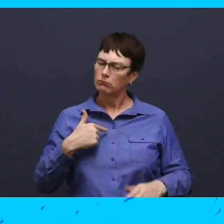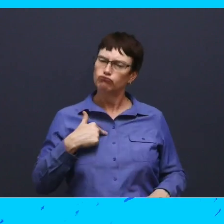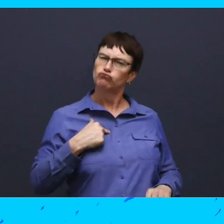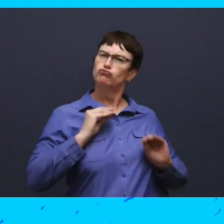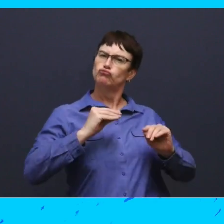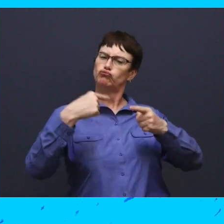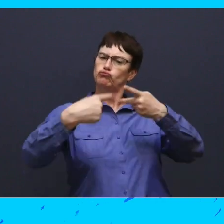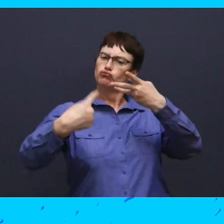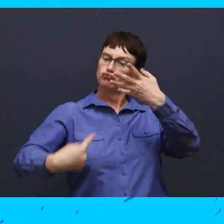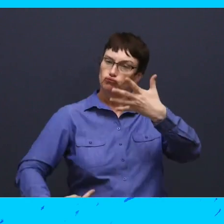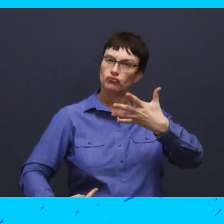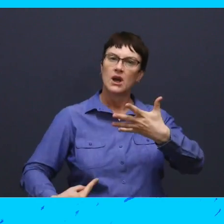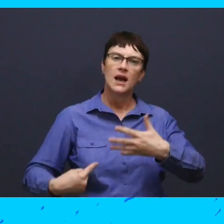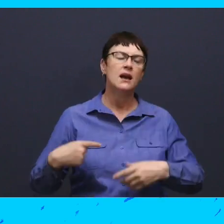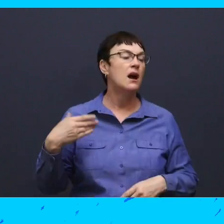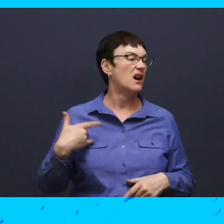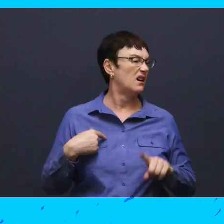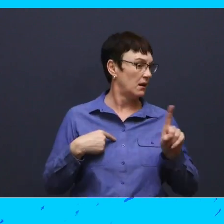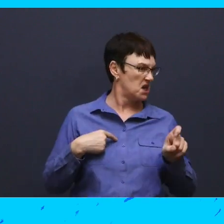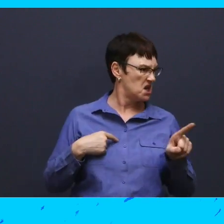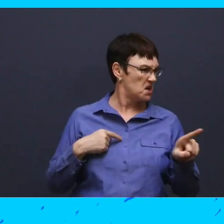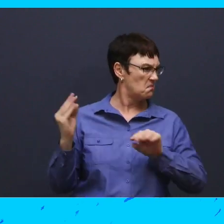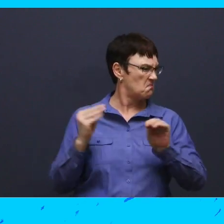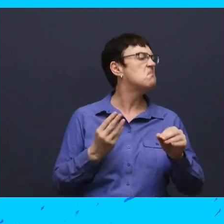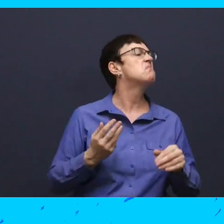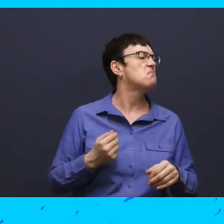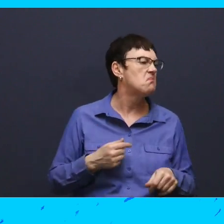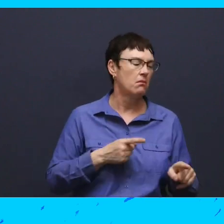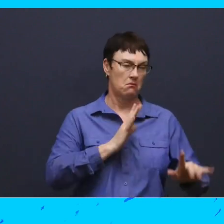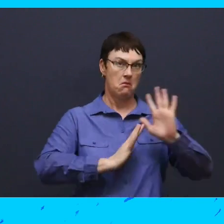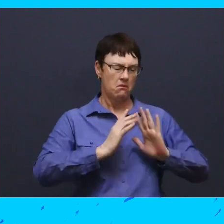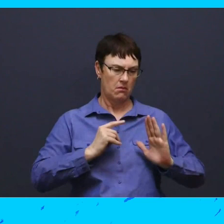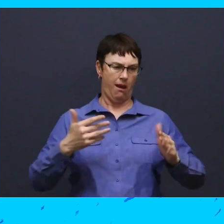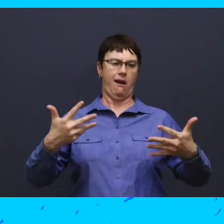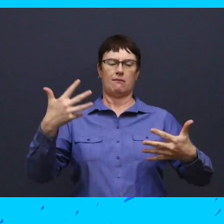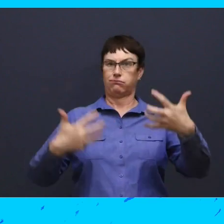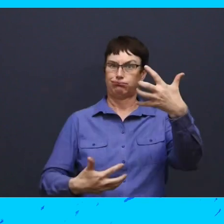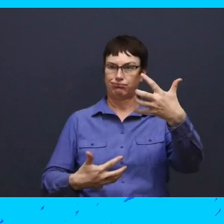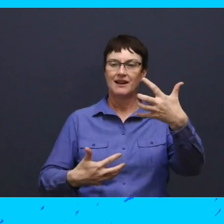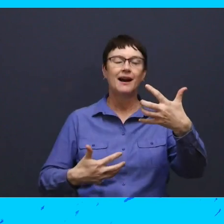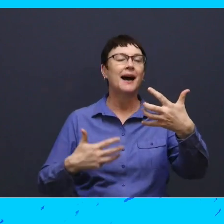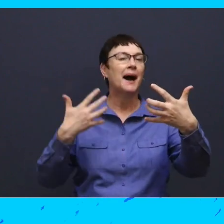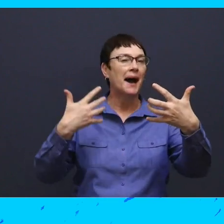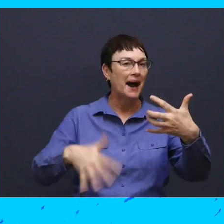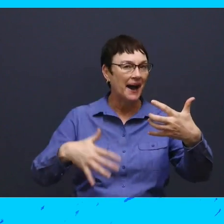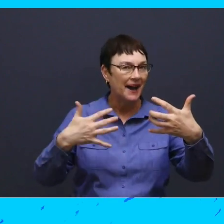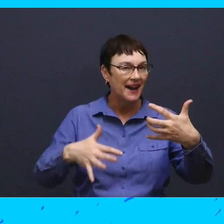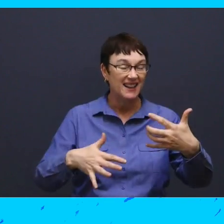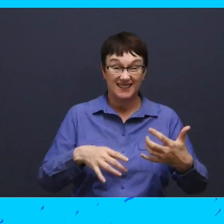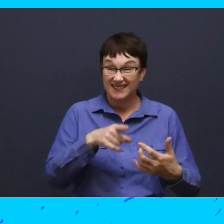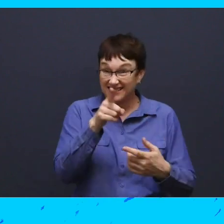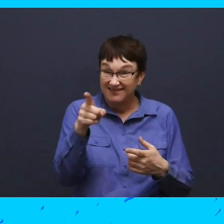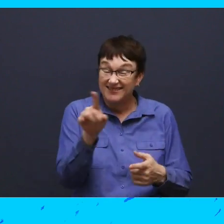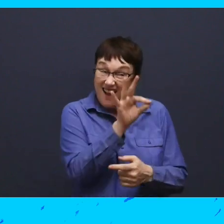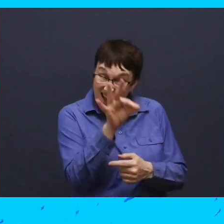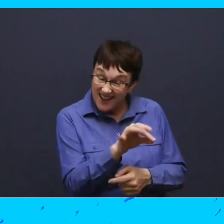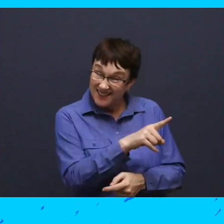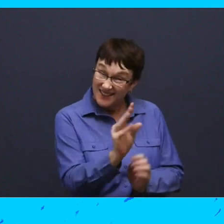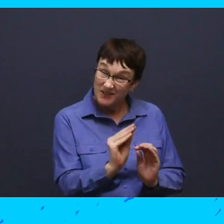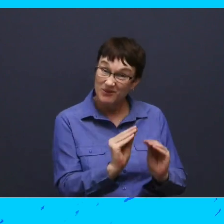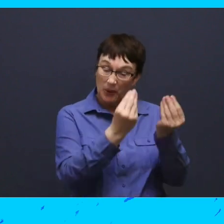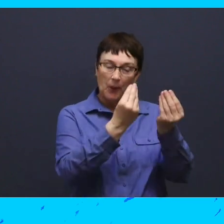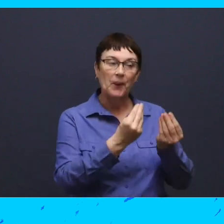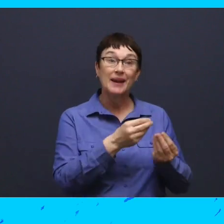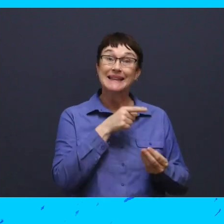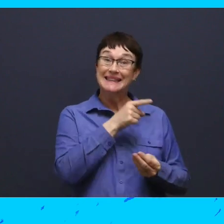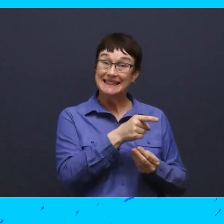fait la transition. Et c'est là que la recherche. On écoute sur le terrain, on voit que ça ne marche pas, ça n'est pas